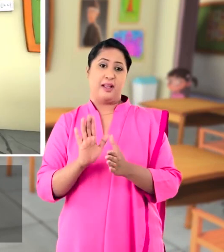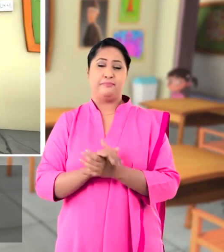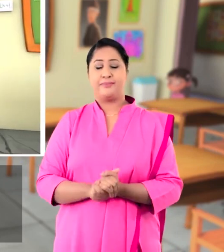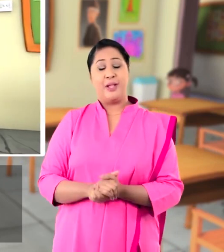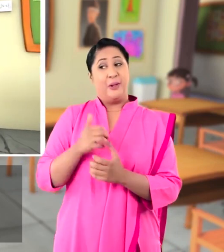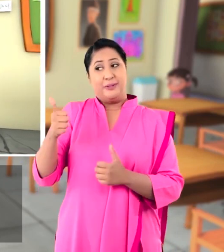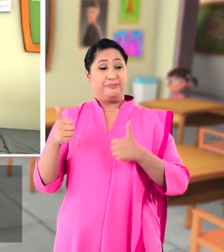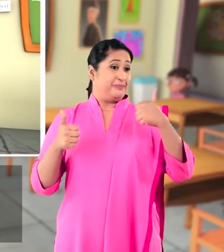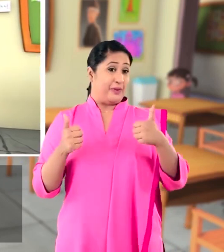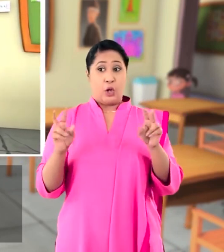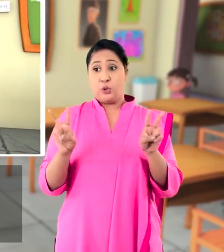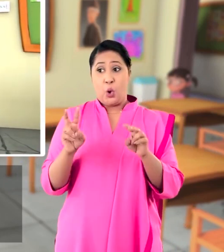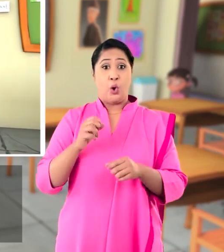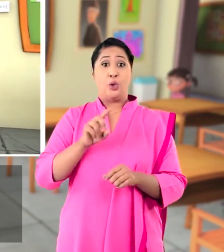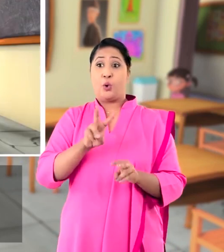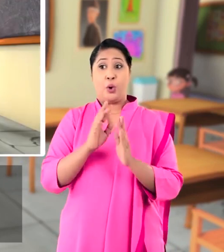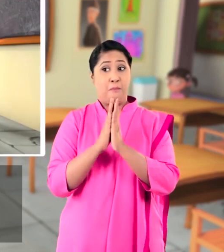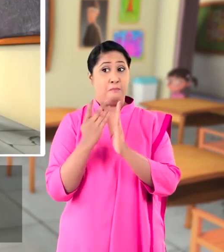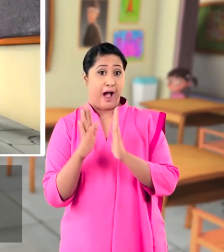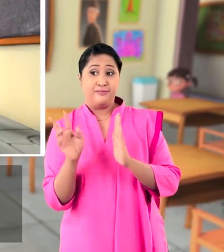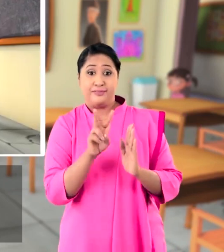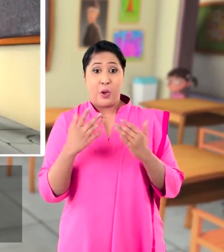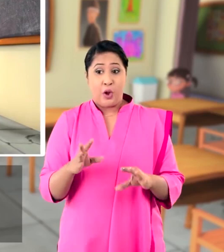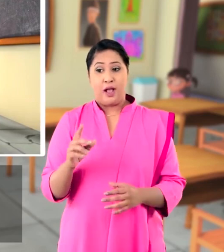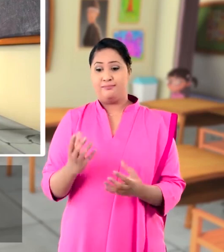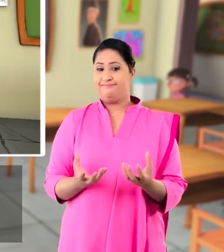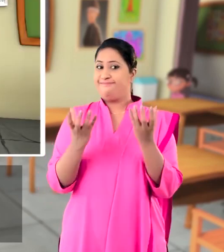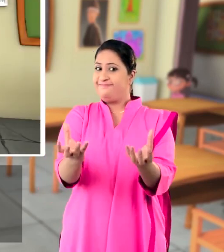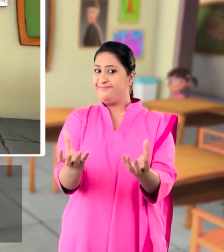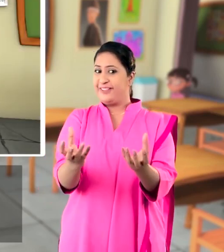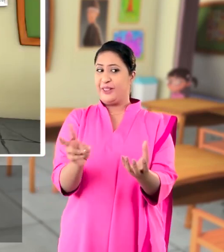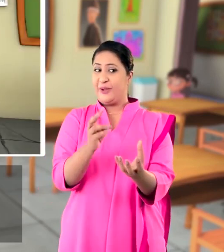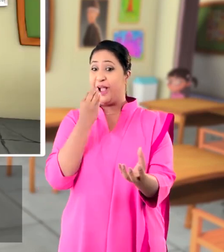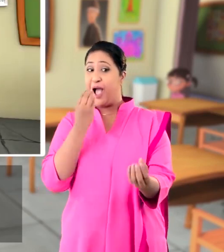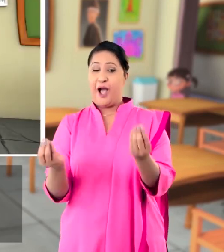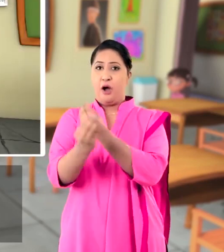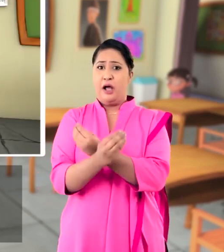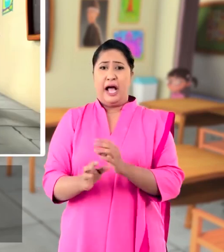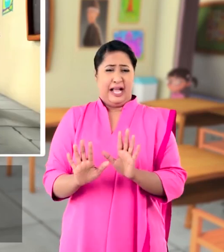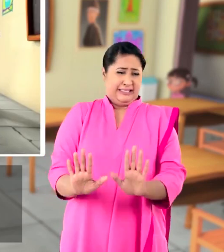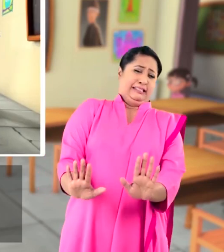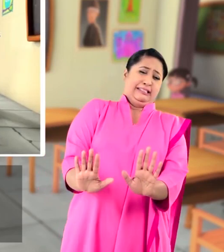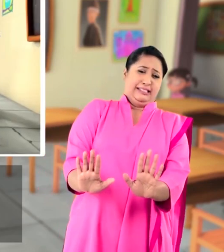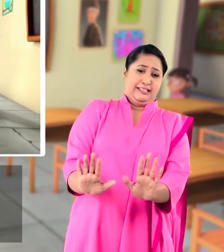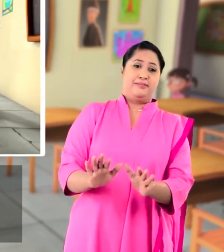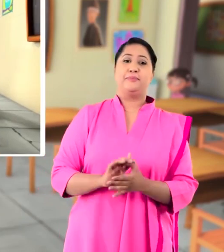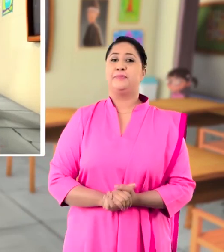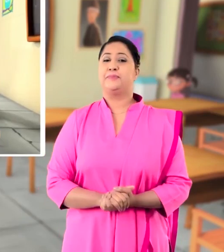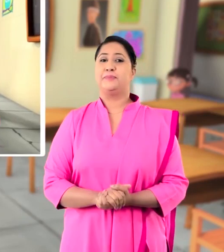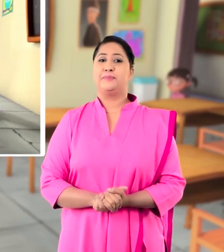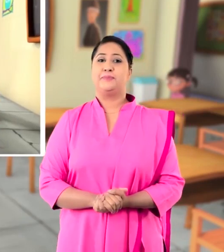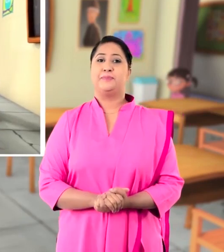गुड, लेकिन ऐसे थोड़ी सॉरी होगी। तुम दोनों को एक दूसरे की फेवरेट सब्जी ट्राई करनी होगी।